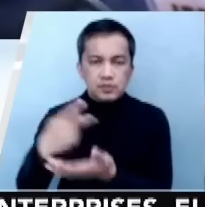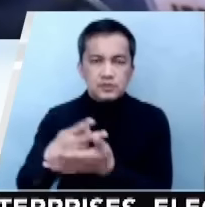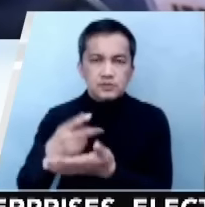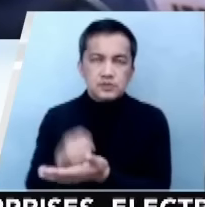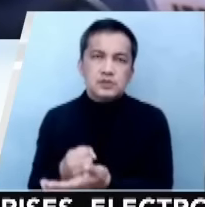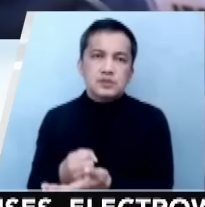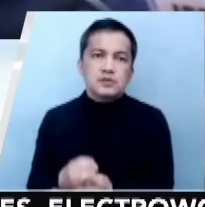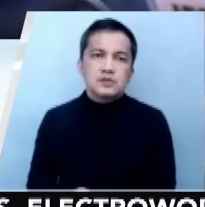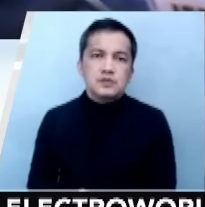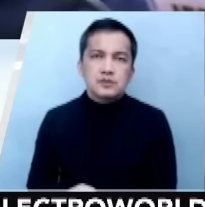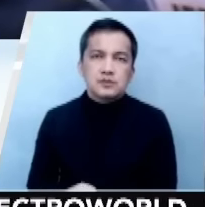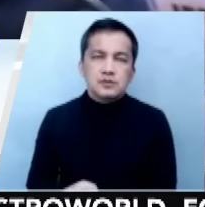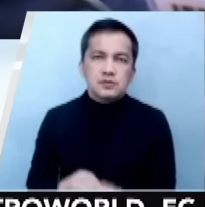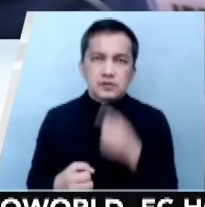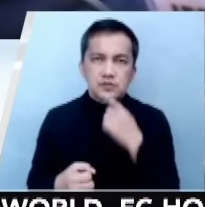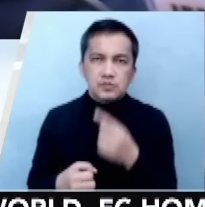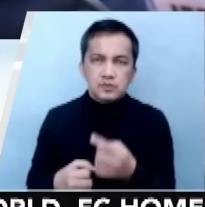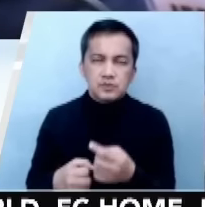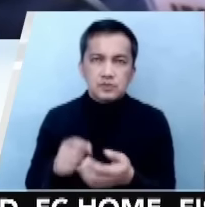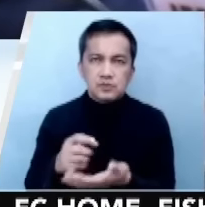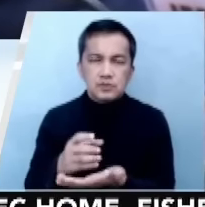Yung baso daw po itinapon ng bata.